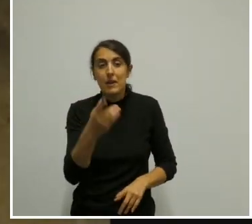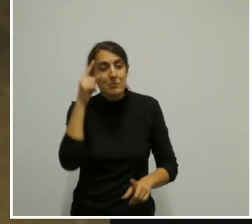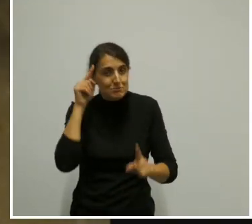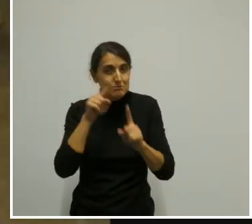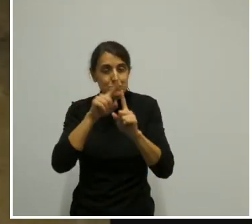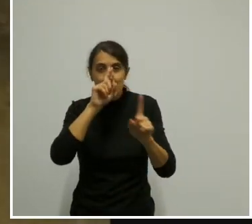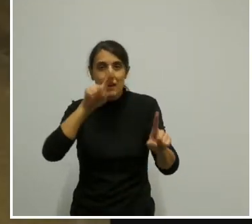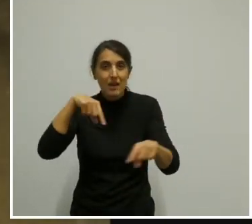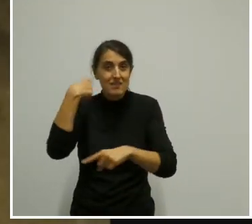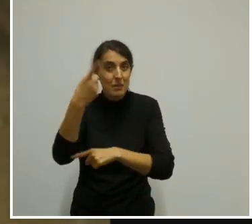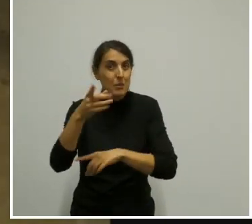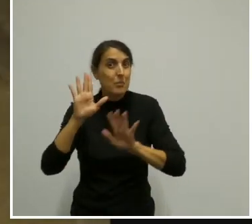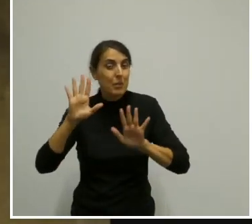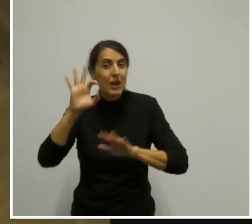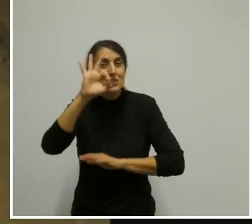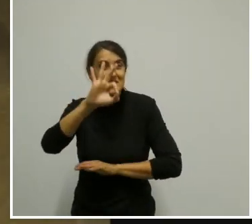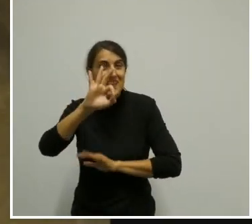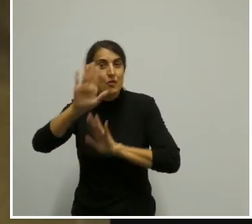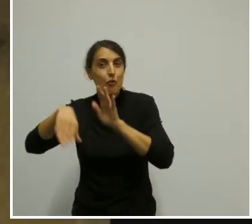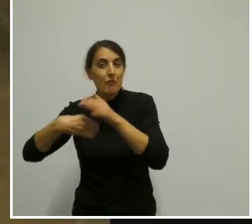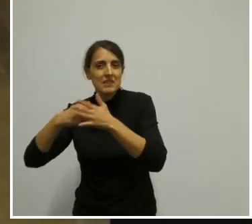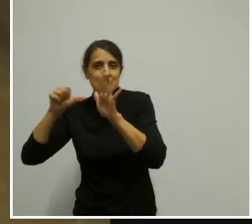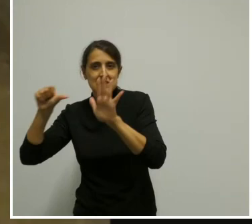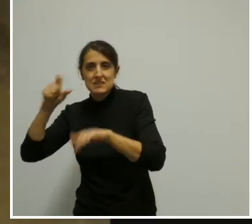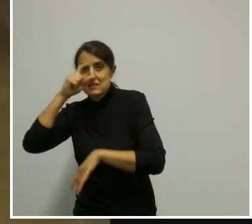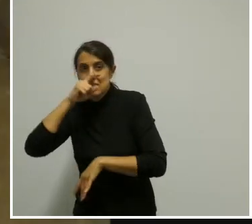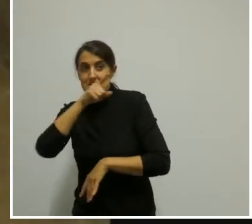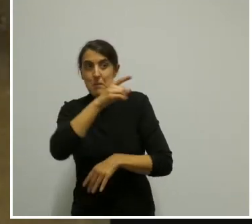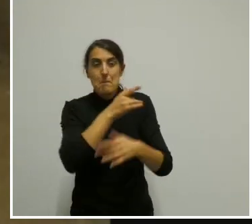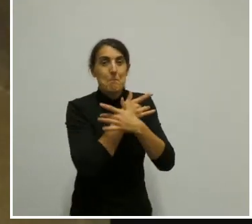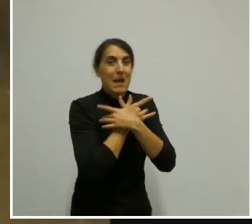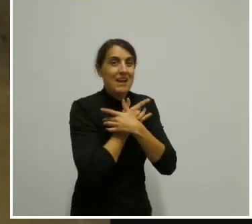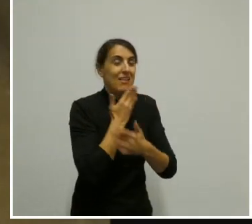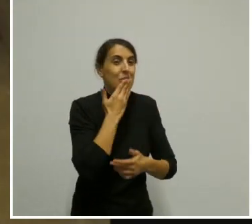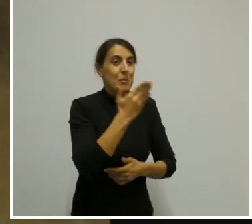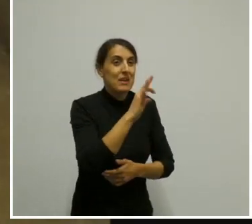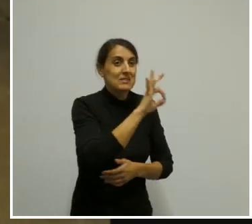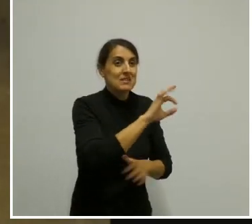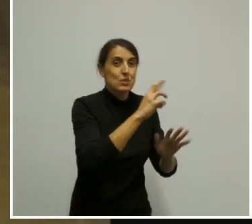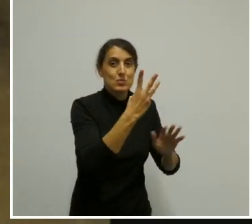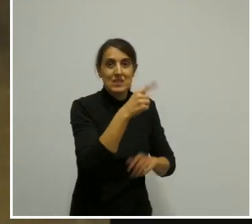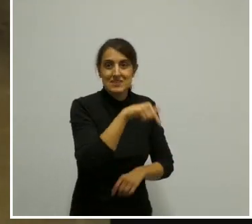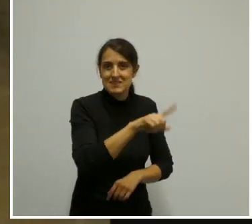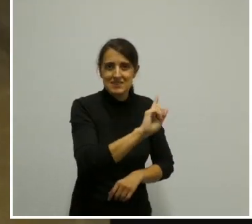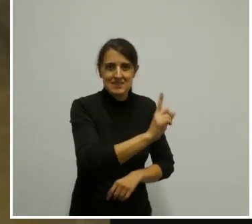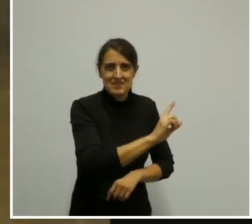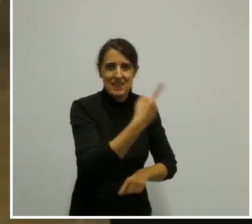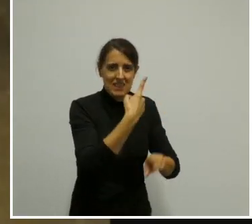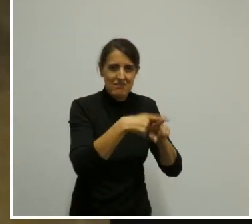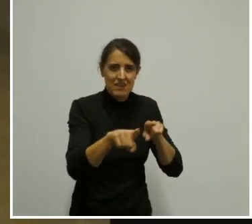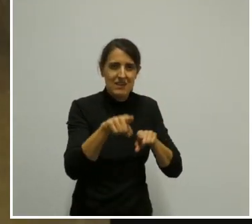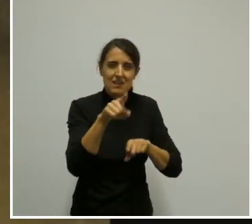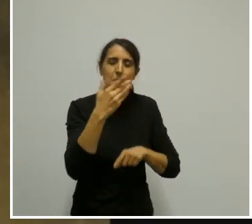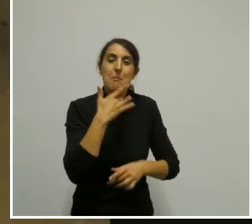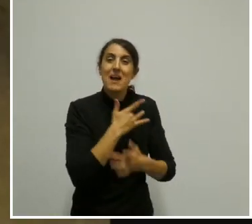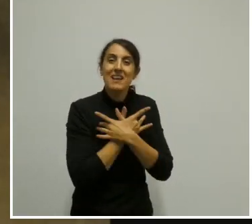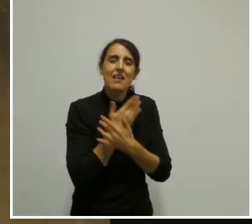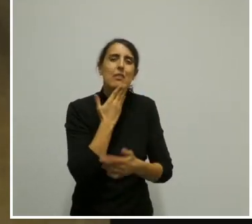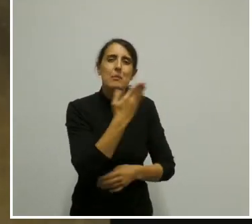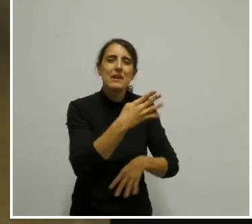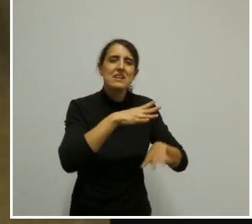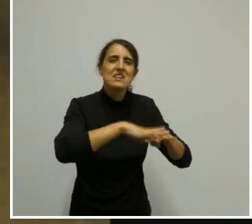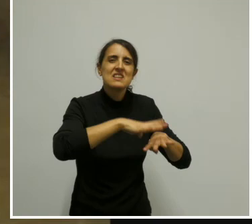és 06, ja no és el que demanava la Maria, perquè ja demanava una xarxa